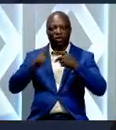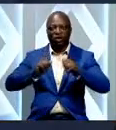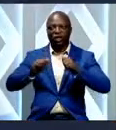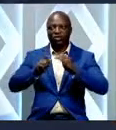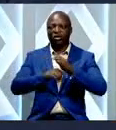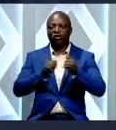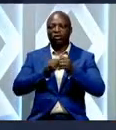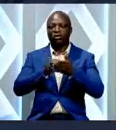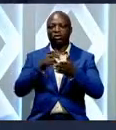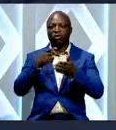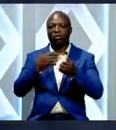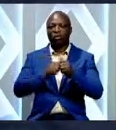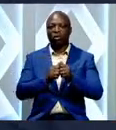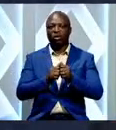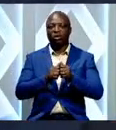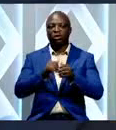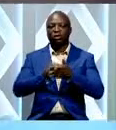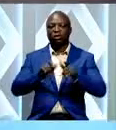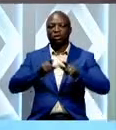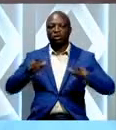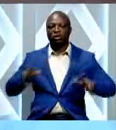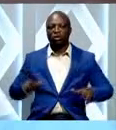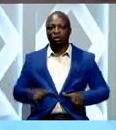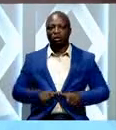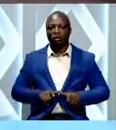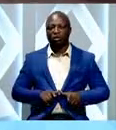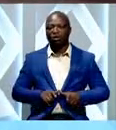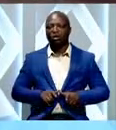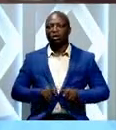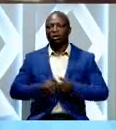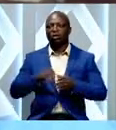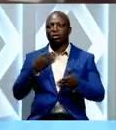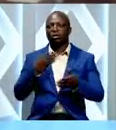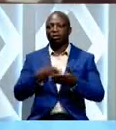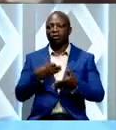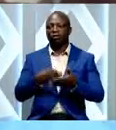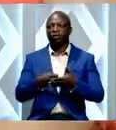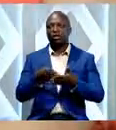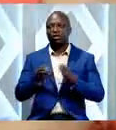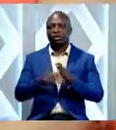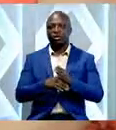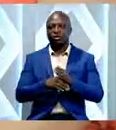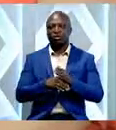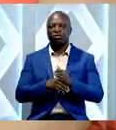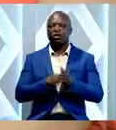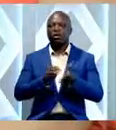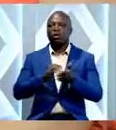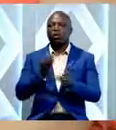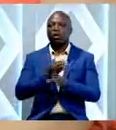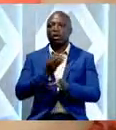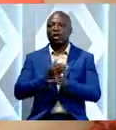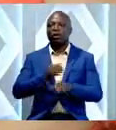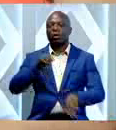aux effets des changements climatiques dont les collectivités bénéficient peu de financement. On calcule que